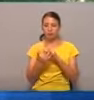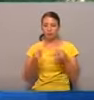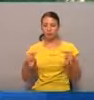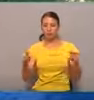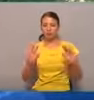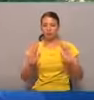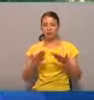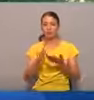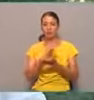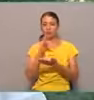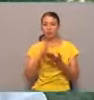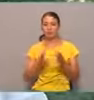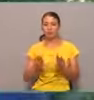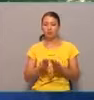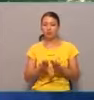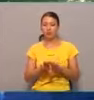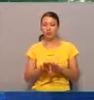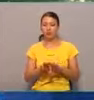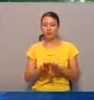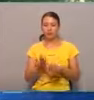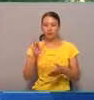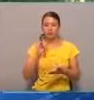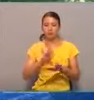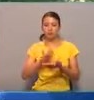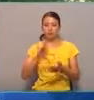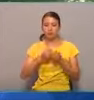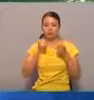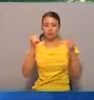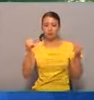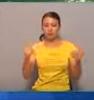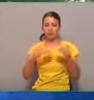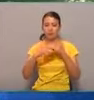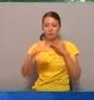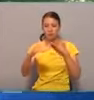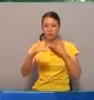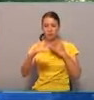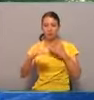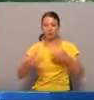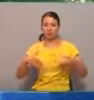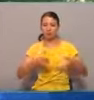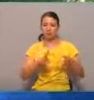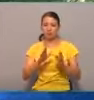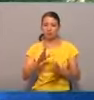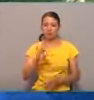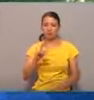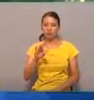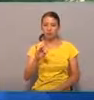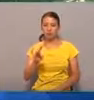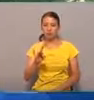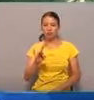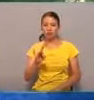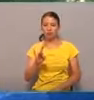кішкене қалалардан артық болмаса кем емес. Орталығында кең асфальттанған үлкен даңғылдар,